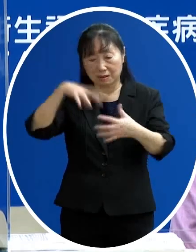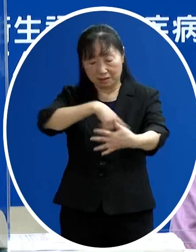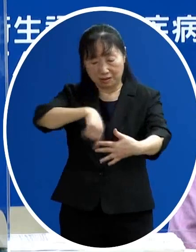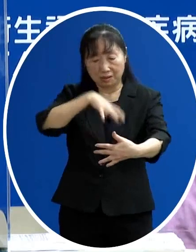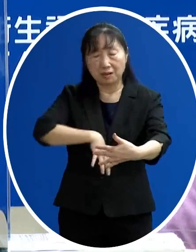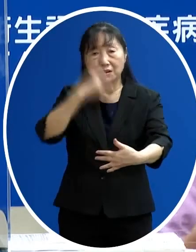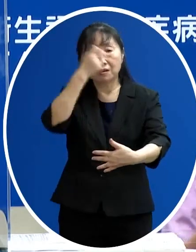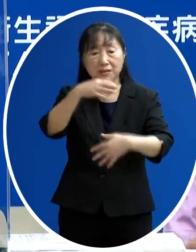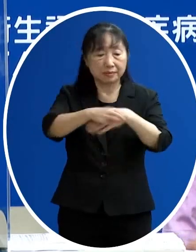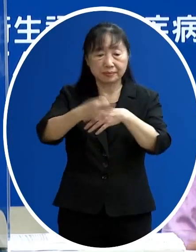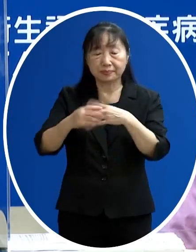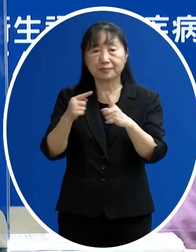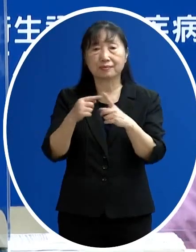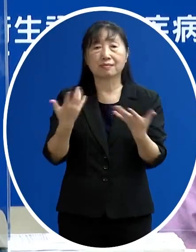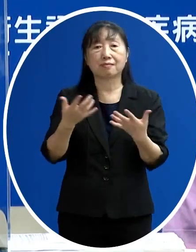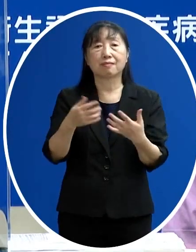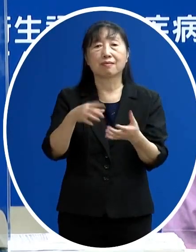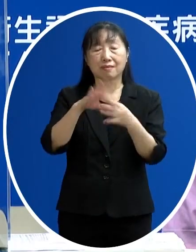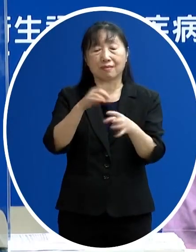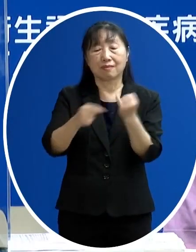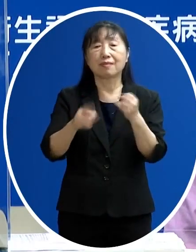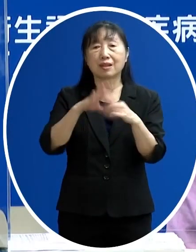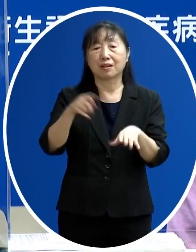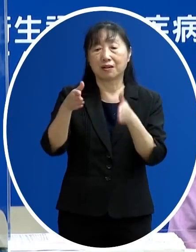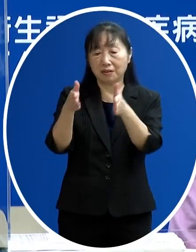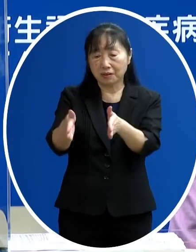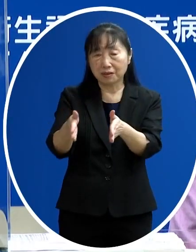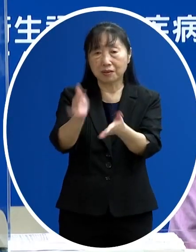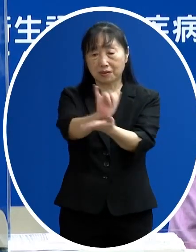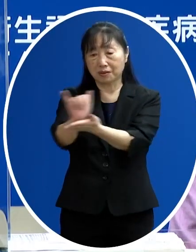说也是发到长照机构的住民每人3剂